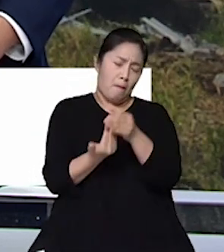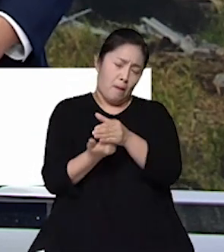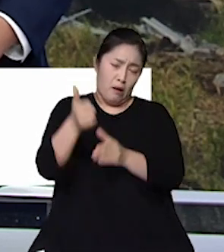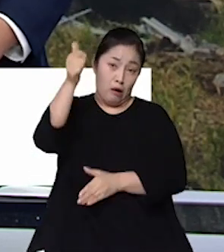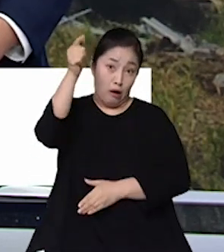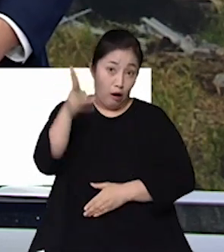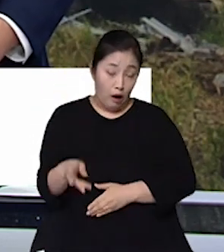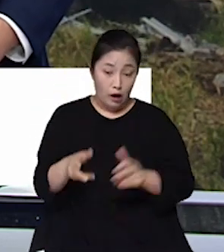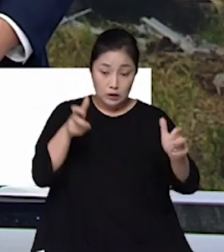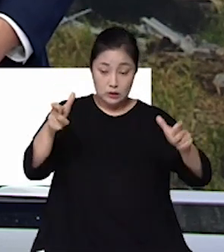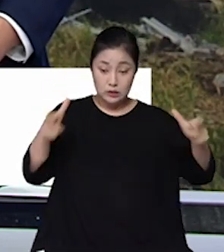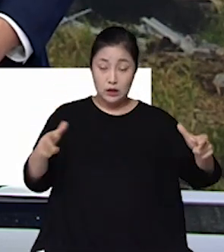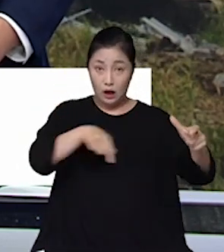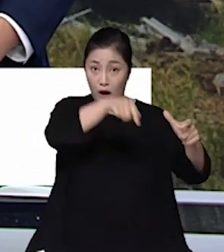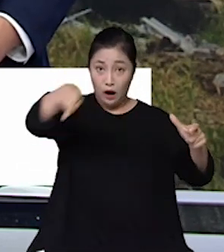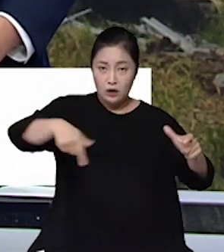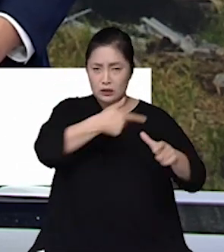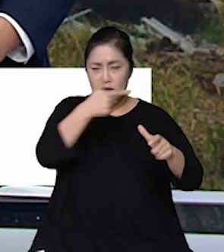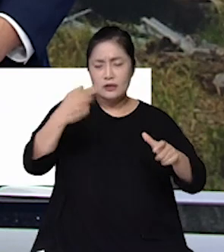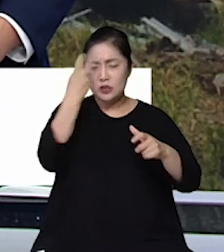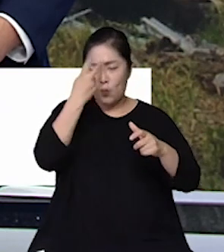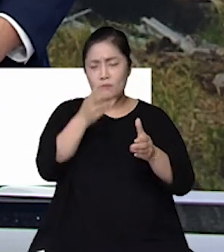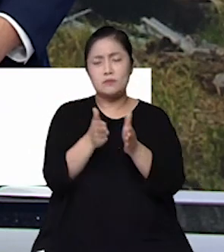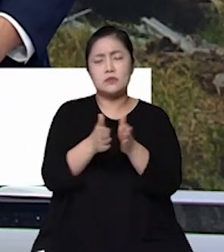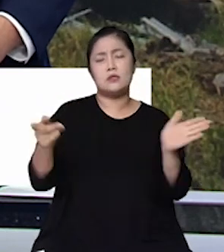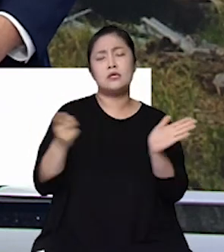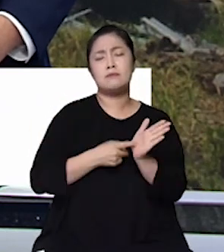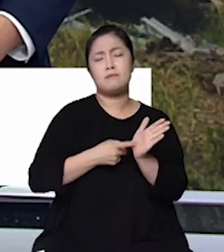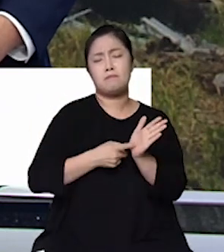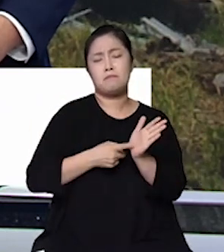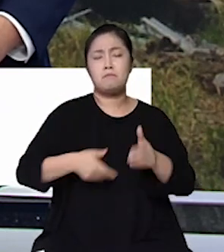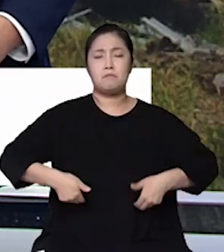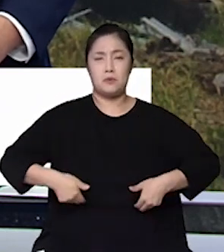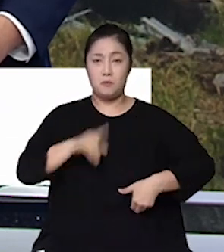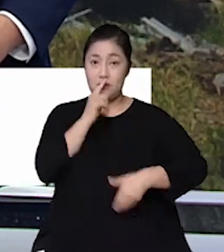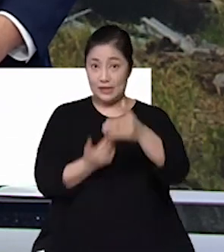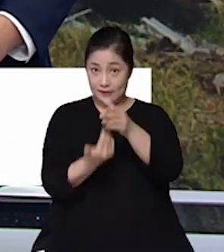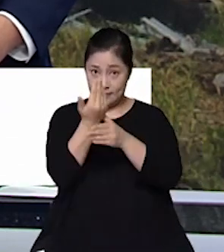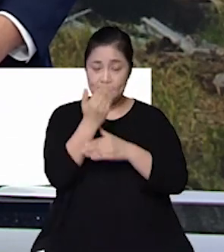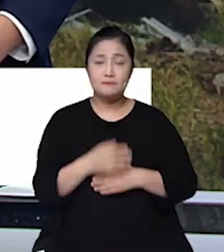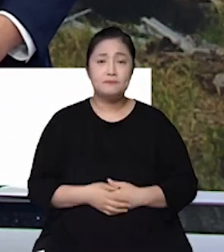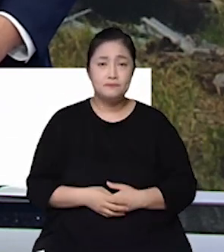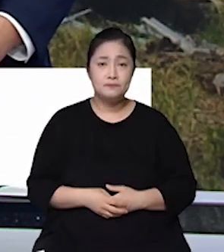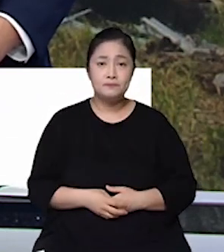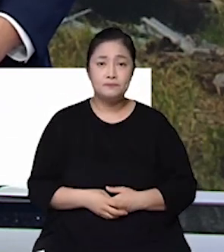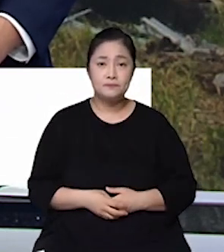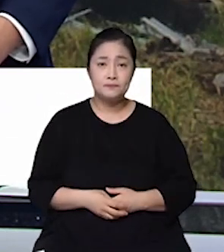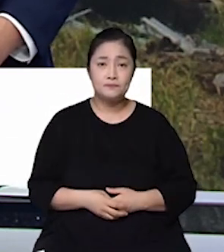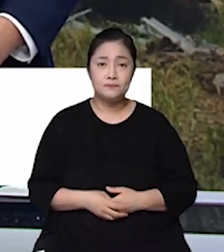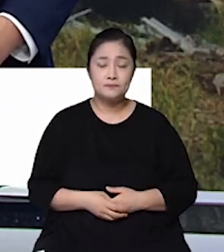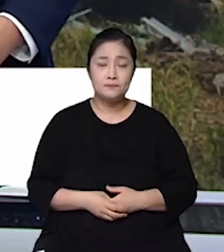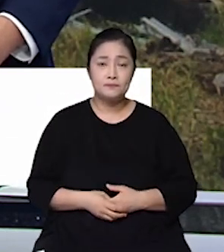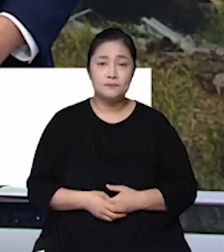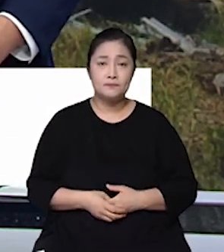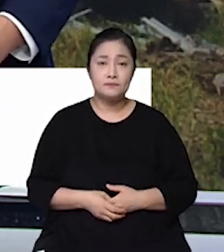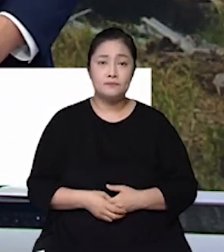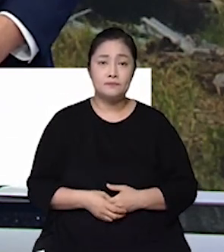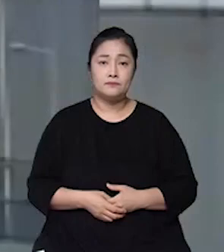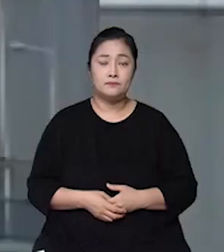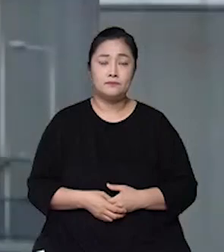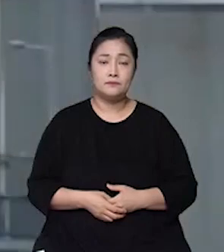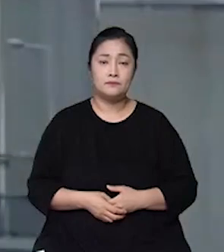발생하면서 산단 전반에 걸쳐 대대적인 점검이 시급하다는 목소리가 나오고 있습니다. 이계혁 기자가 보도합니다.